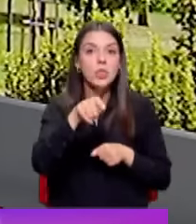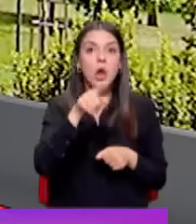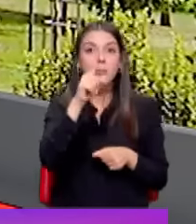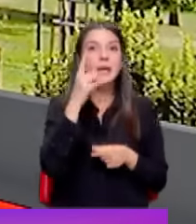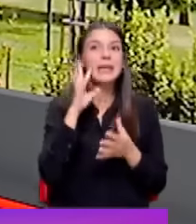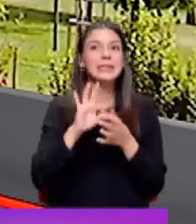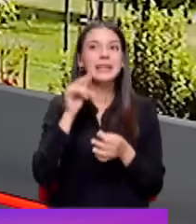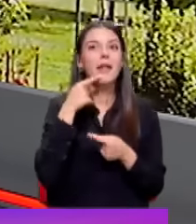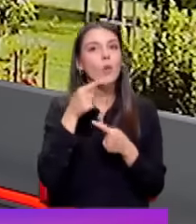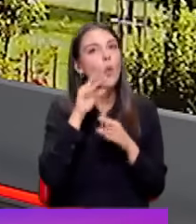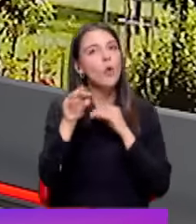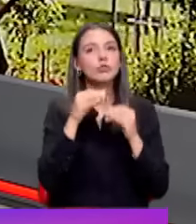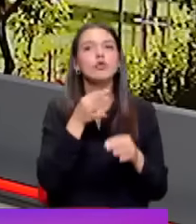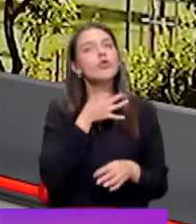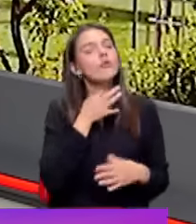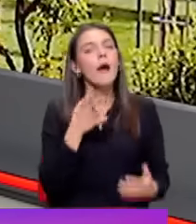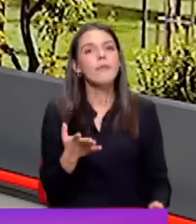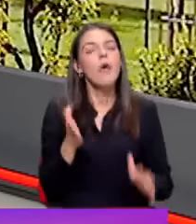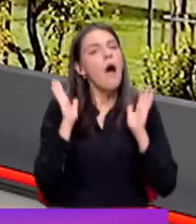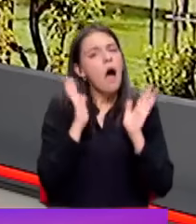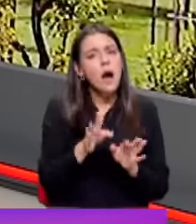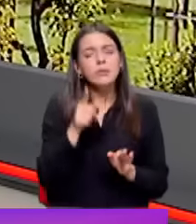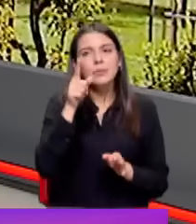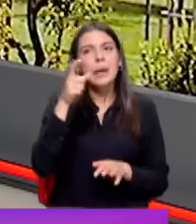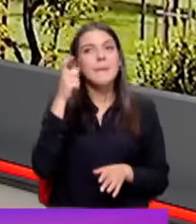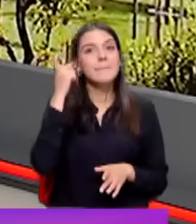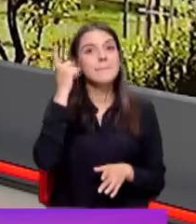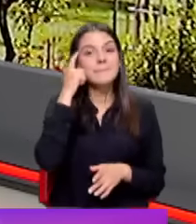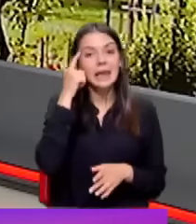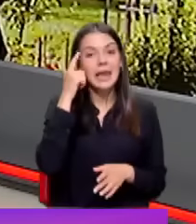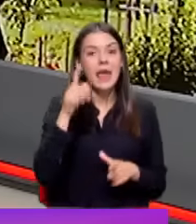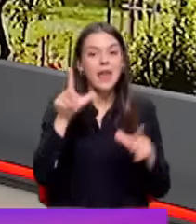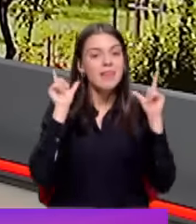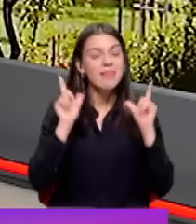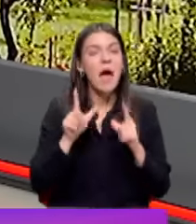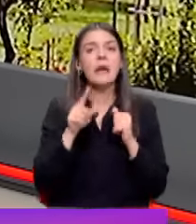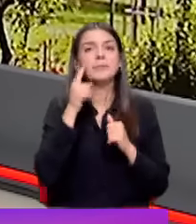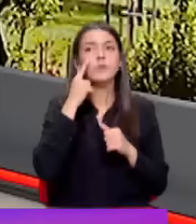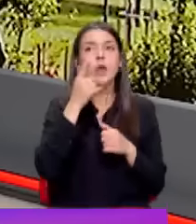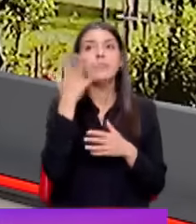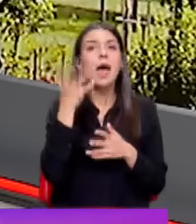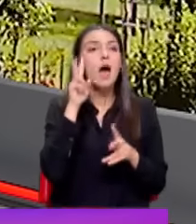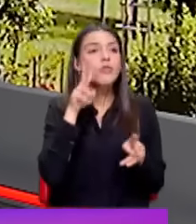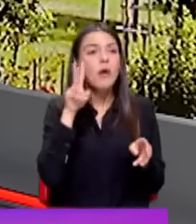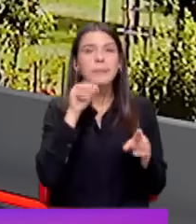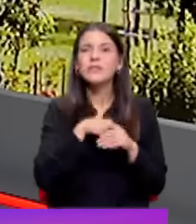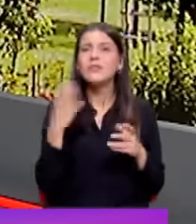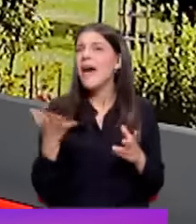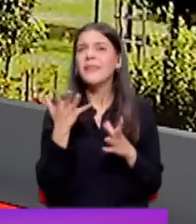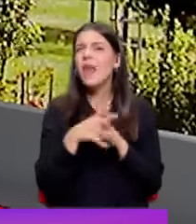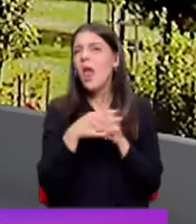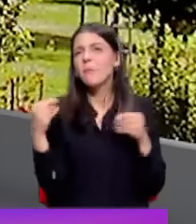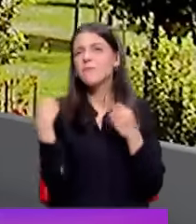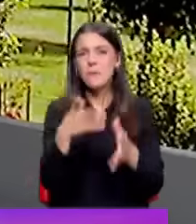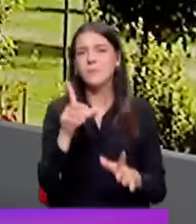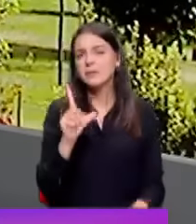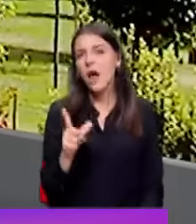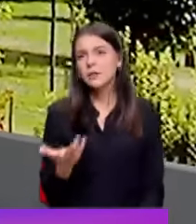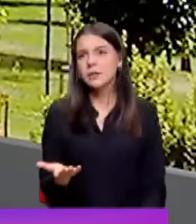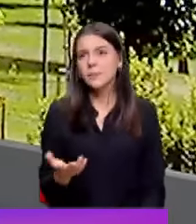geçsin lütfen. Artık bilimsel bilgiye ne kadar ihtiyacımız olduğunu görmek için daha ne kadar kayıp vermemiz